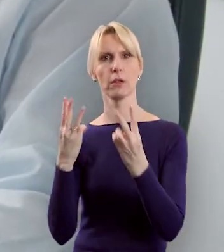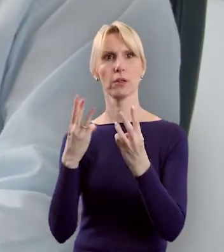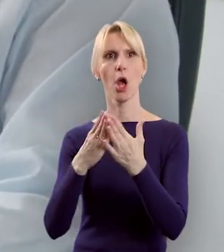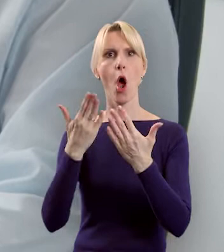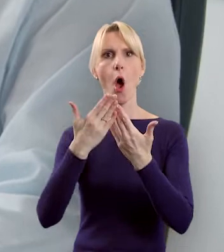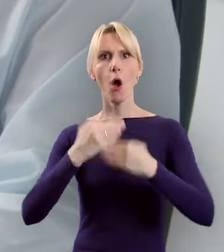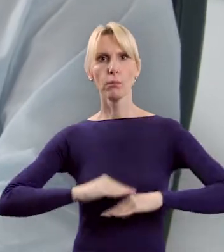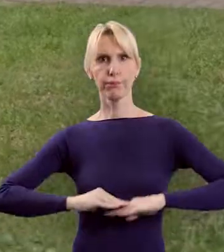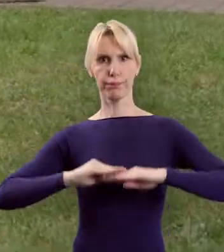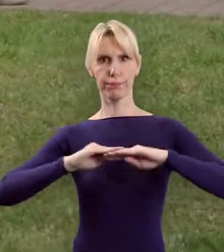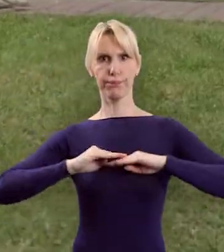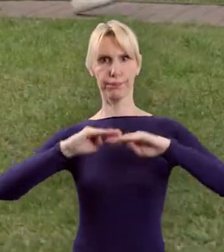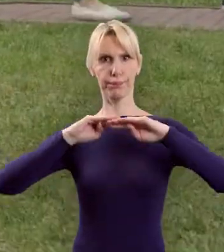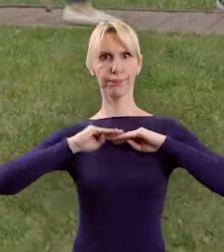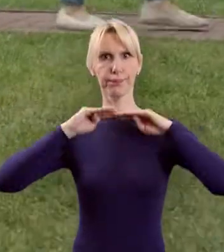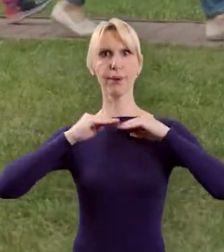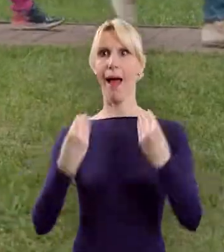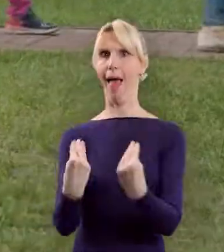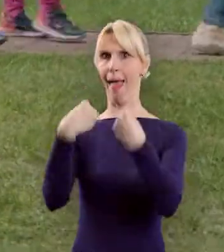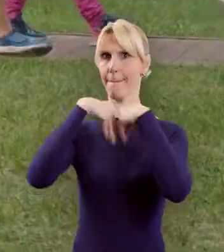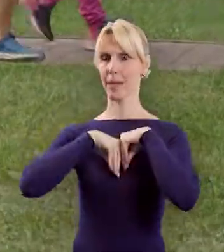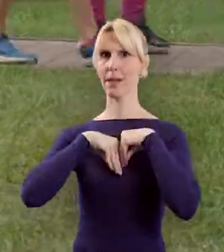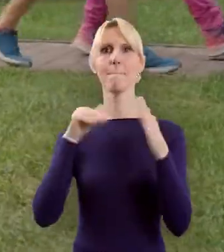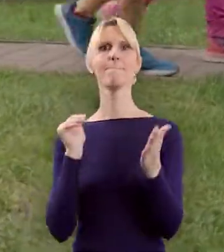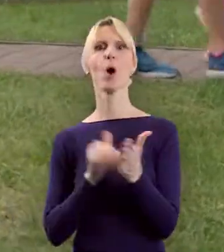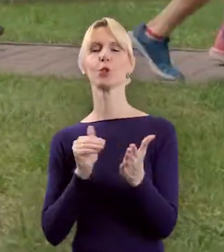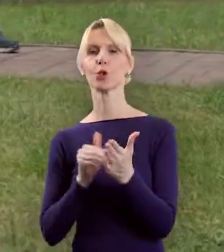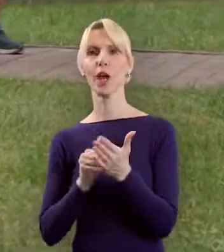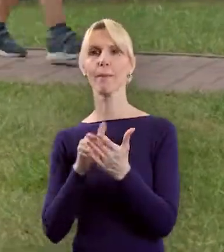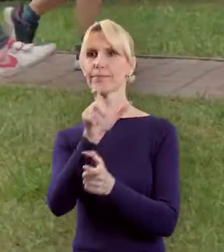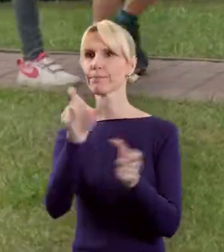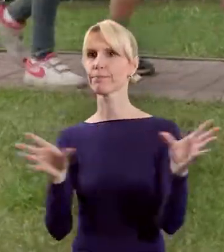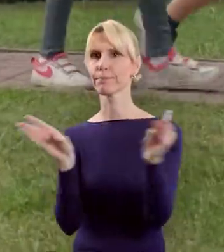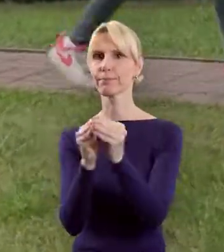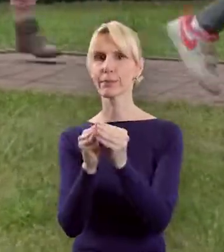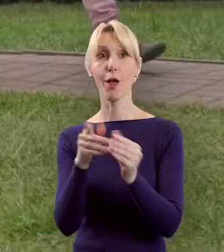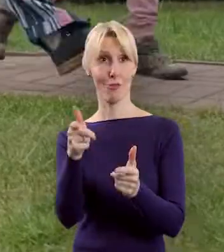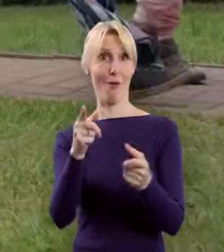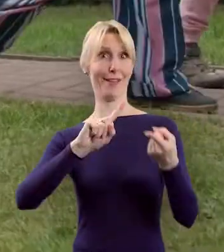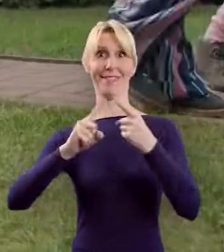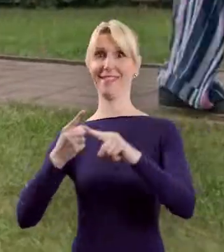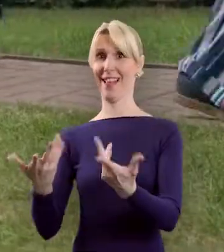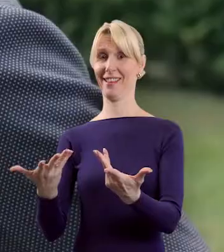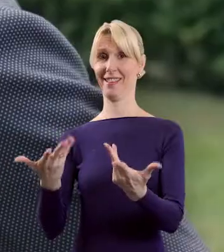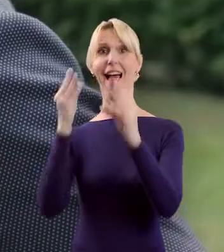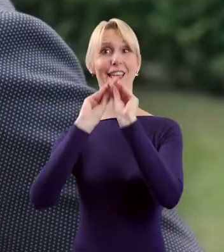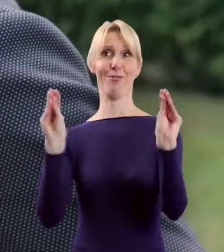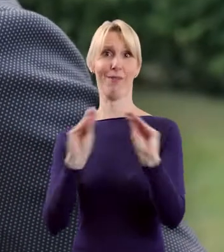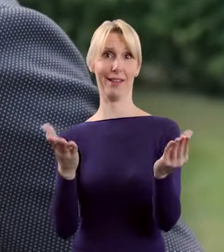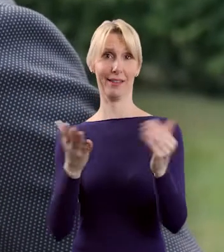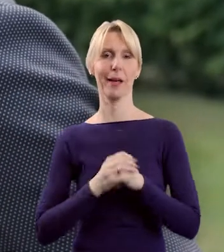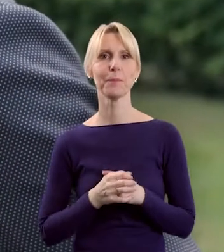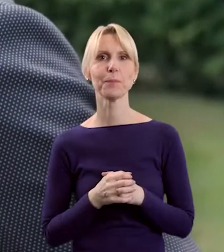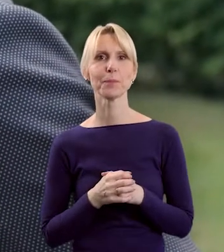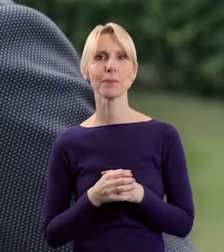w ludziach poczucie empatii i potrzeby bycia z innym człowiekiem, to wtedy ma sens. To jest edukacja. Na początku tej